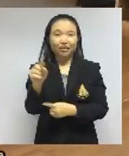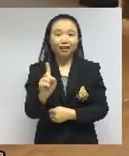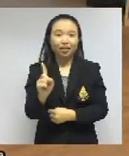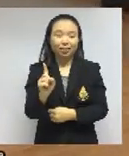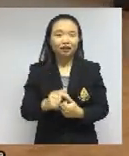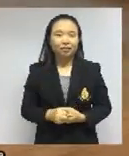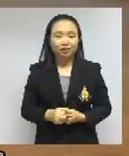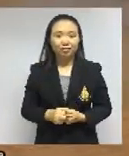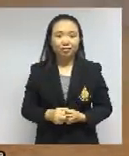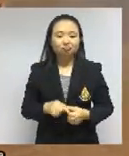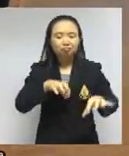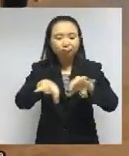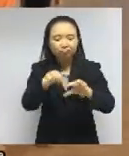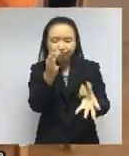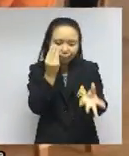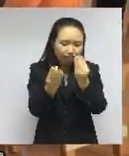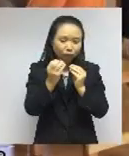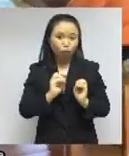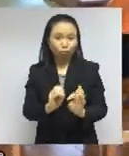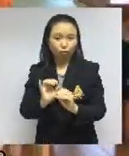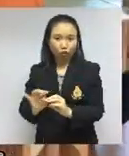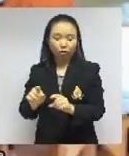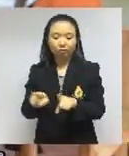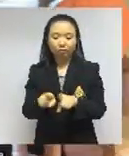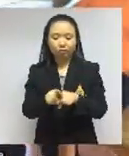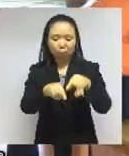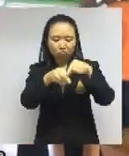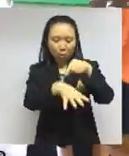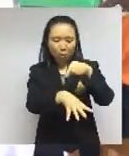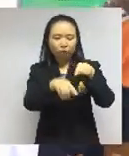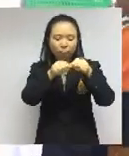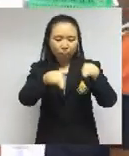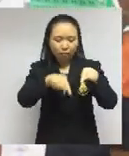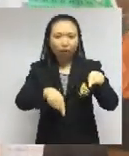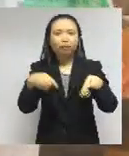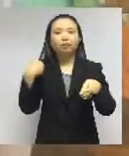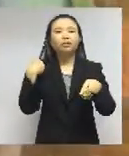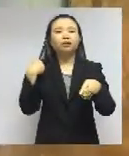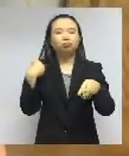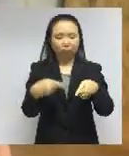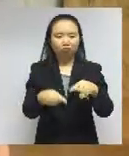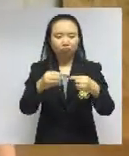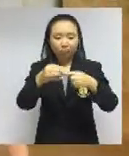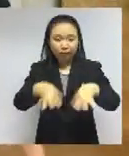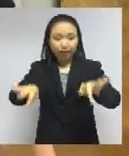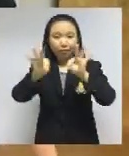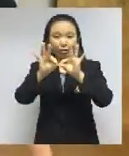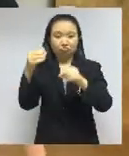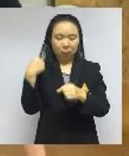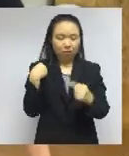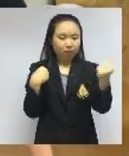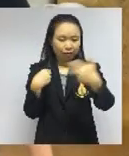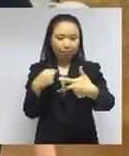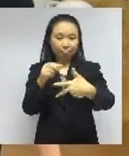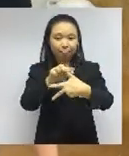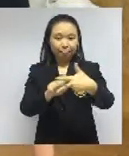แกรมทีชนะคะก็คือการจัดการเรียนการสอนแบบมีโครงสร้างหรือ structure teaching นะคะองค์ประกอบหลัก